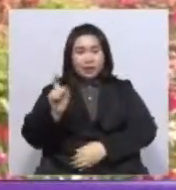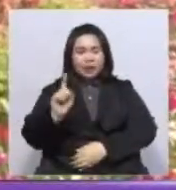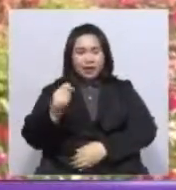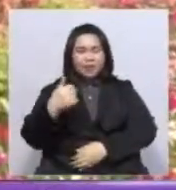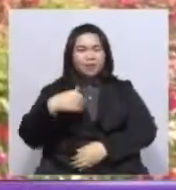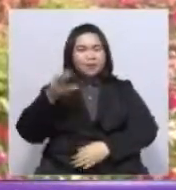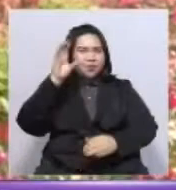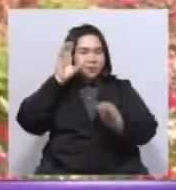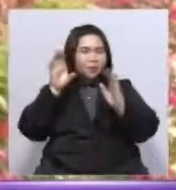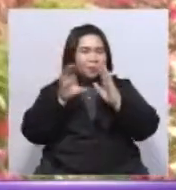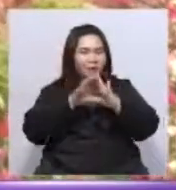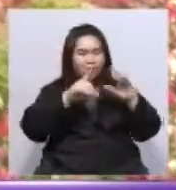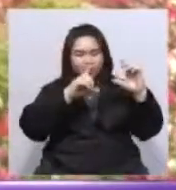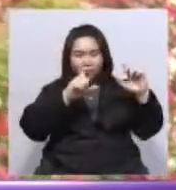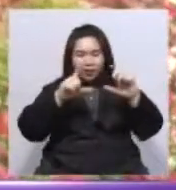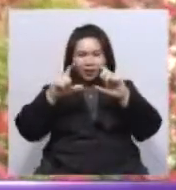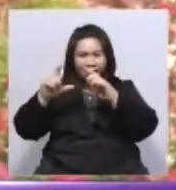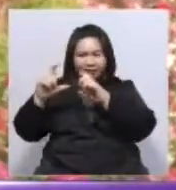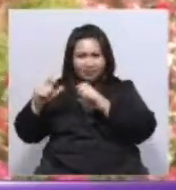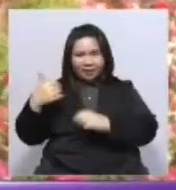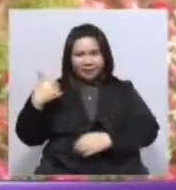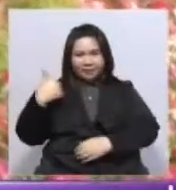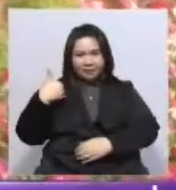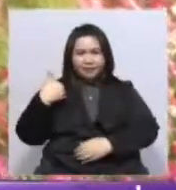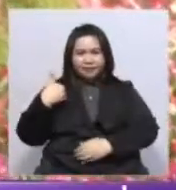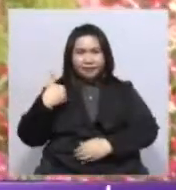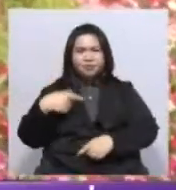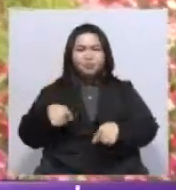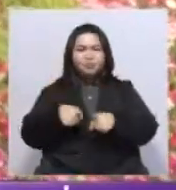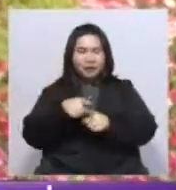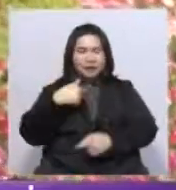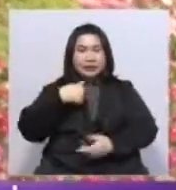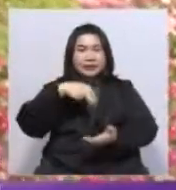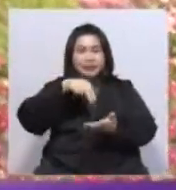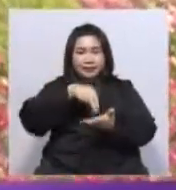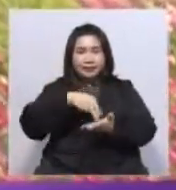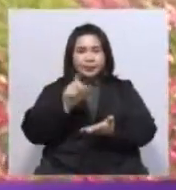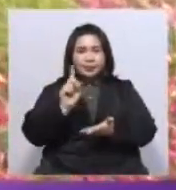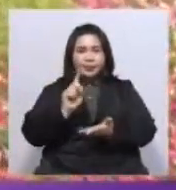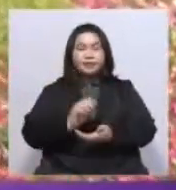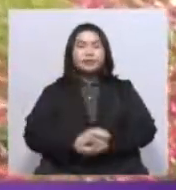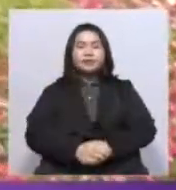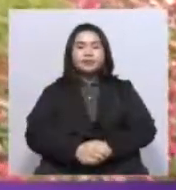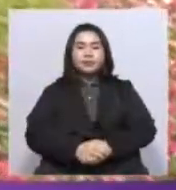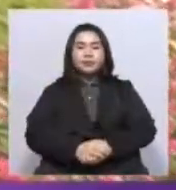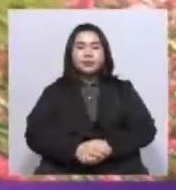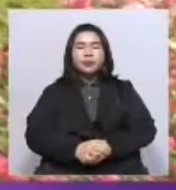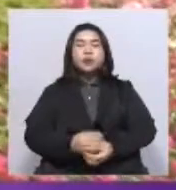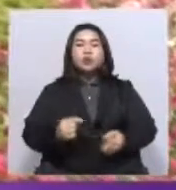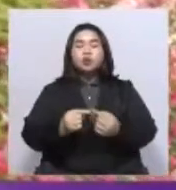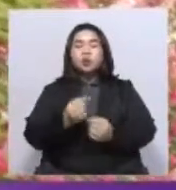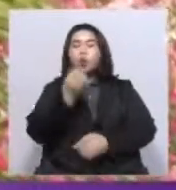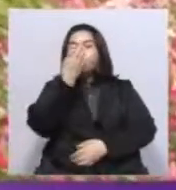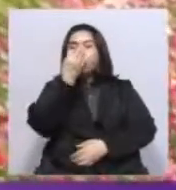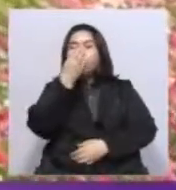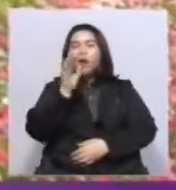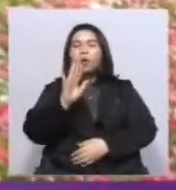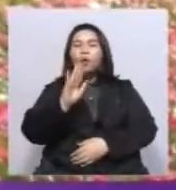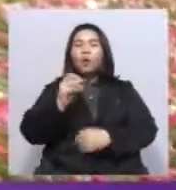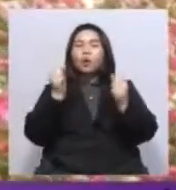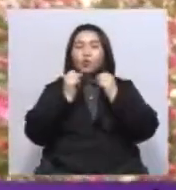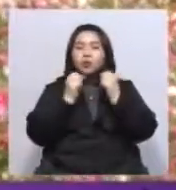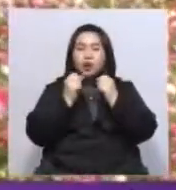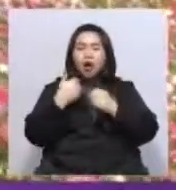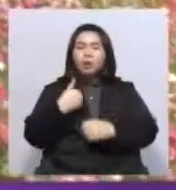ต้องเก็บภาพความประทับใจเอาไว้ให้ได้มากที่สุดค่ะอย่างจุดที่ดิฉันยืนอยู่ตรงนี้นะคะนั่นก็คือสวนดอกไม้เมืองหนาวสีสันสดใ